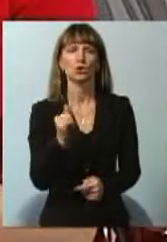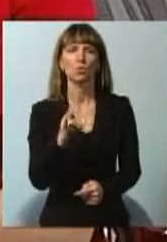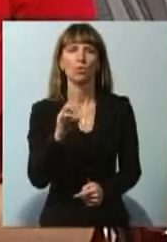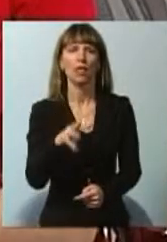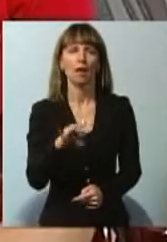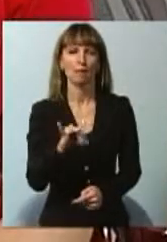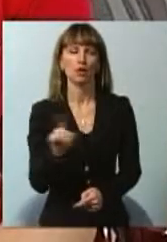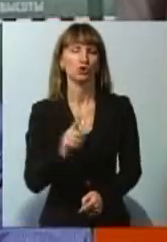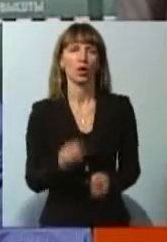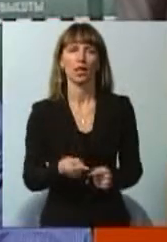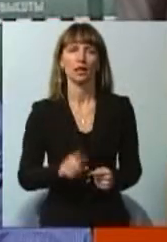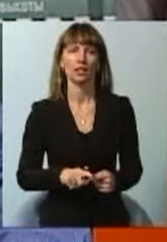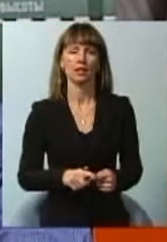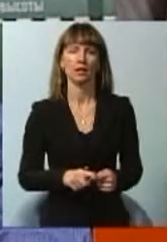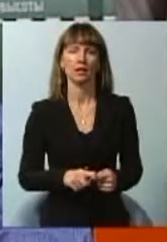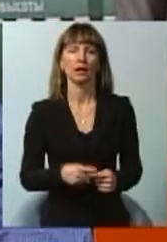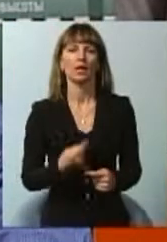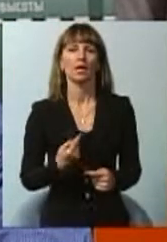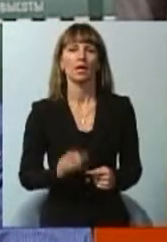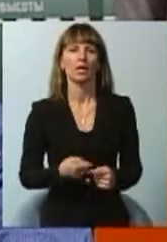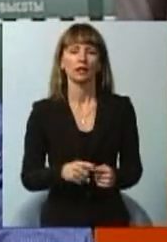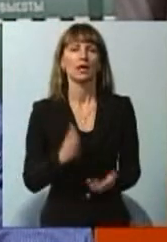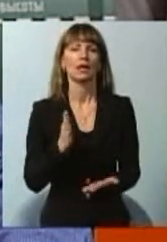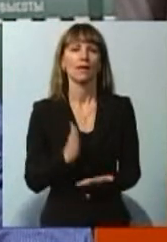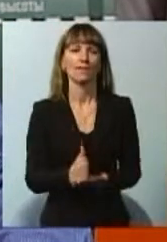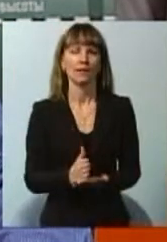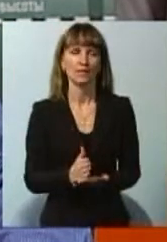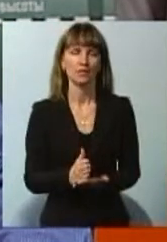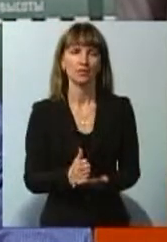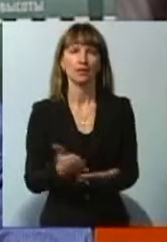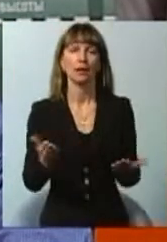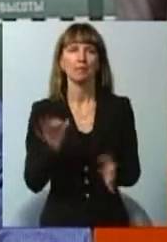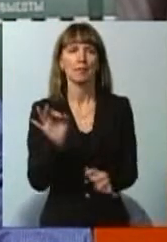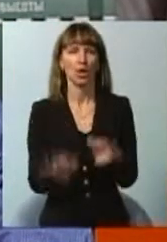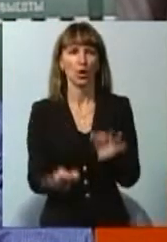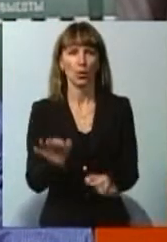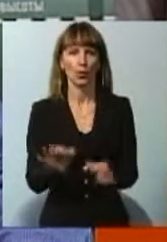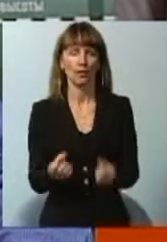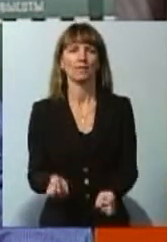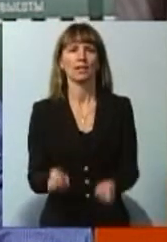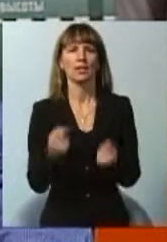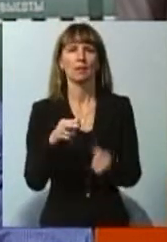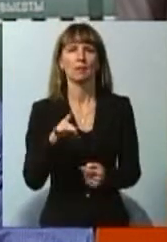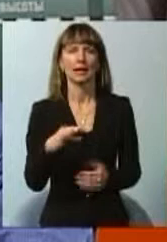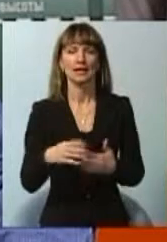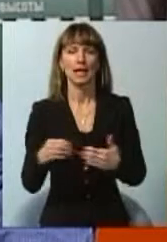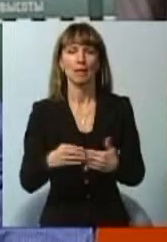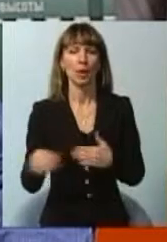відомо про цунамі? Цунамі – це явище природне, виникає при